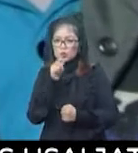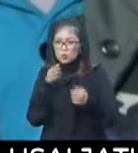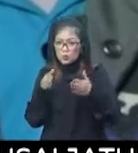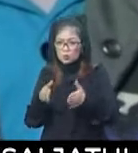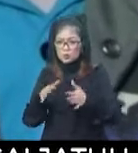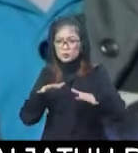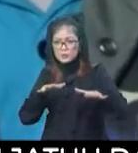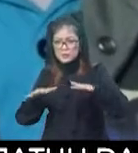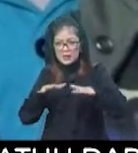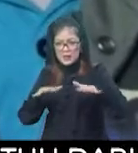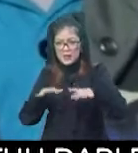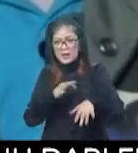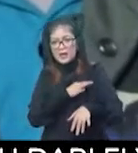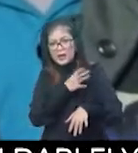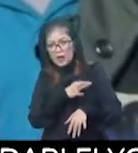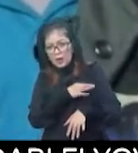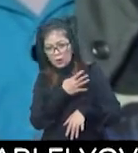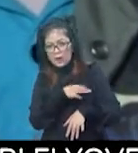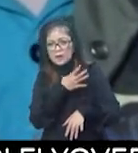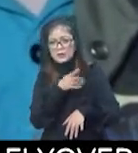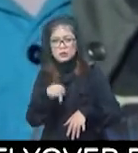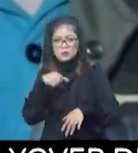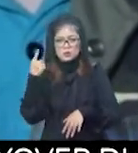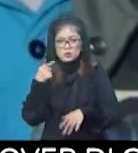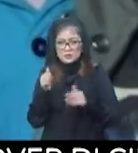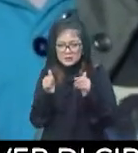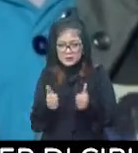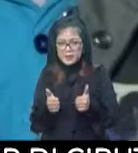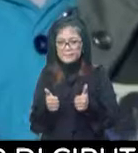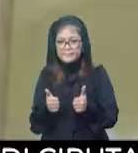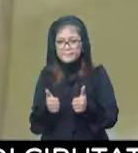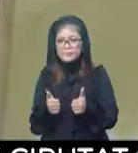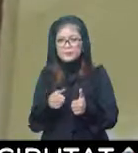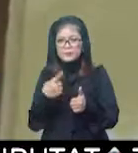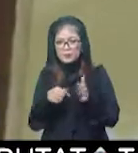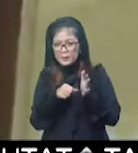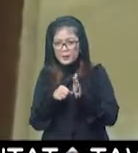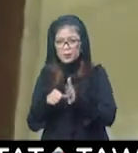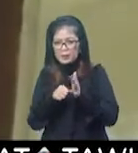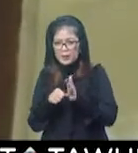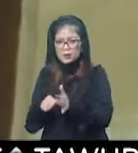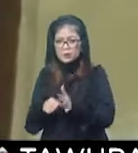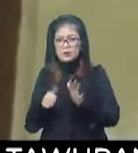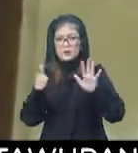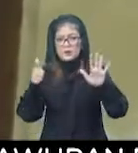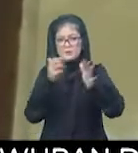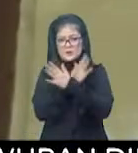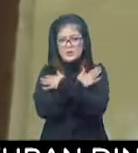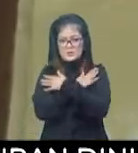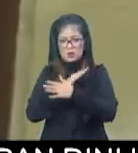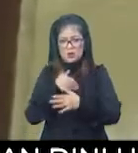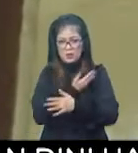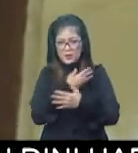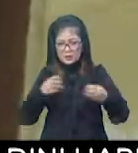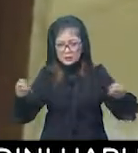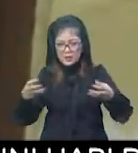Selaku relawan yang siap sedia ketika ada musibah. Keenam jenazah korban kecelakaan telah dimakamkan